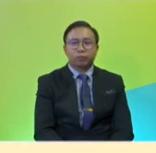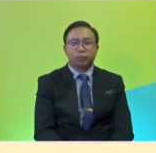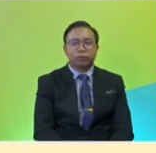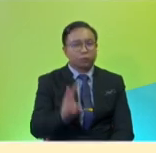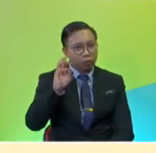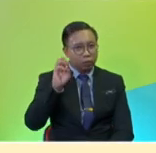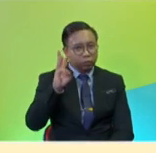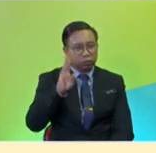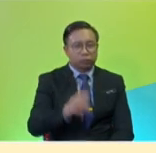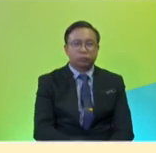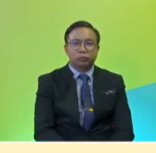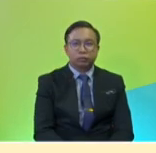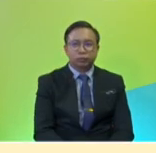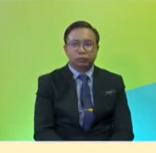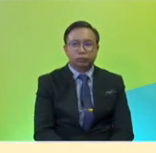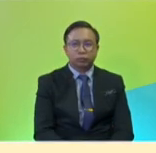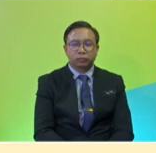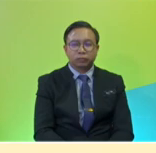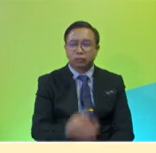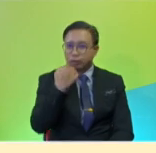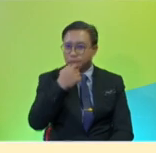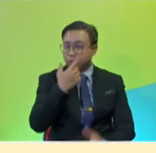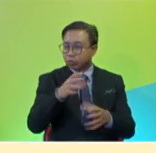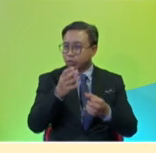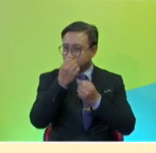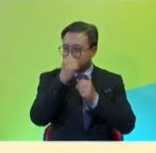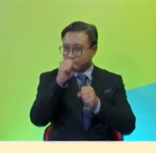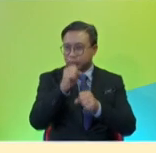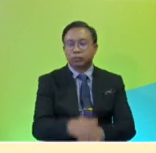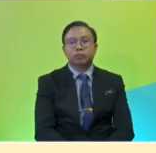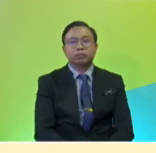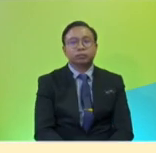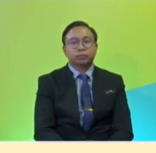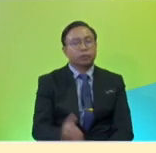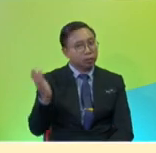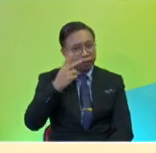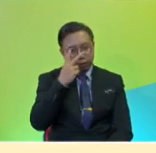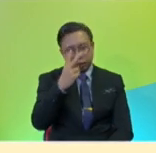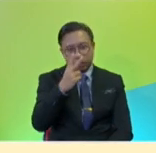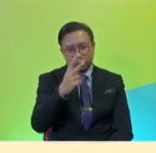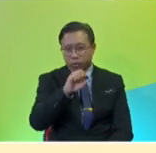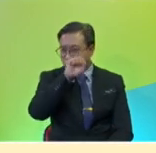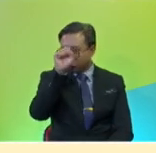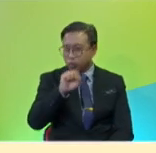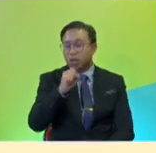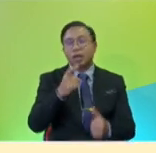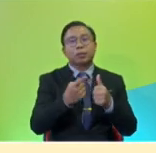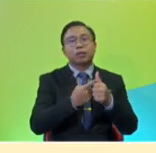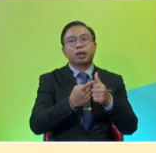Wow. Yay. Sudah bersedia semua. Okey, marilah kita tengok soalan